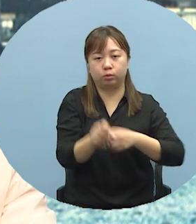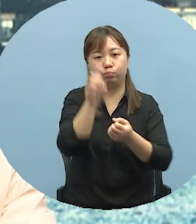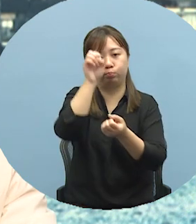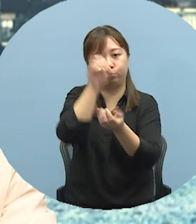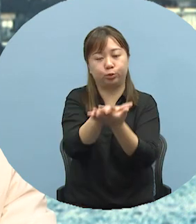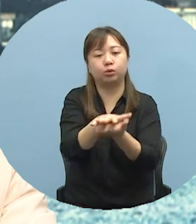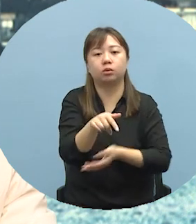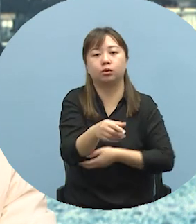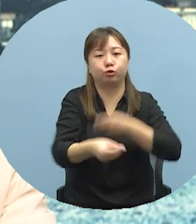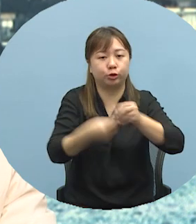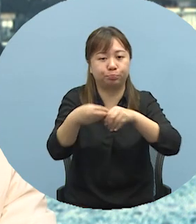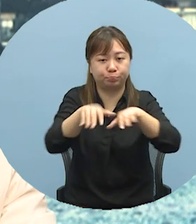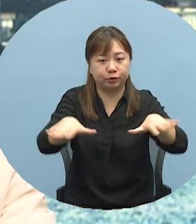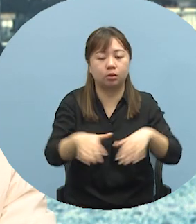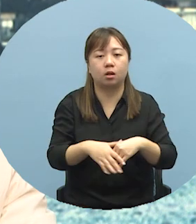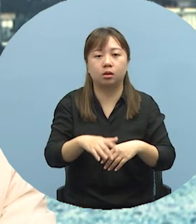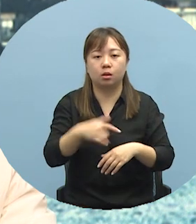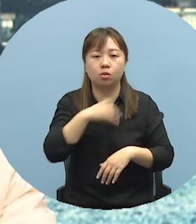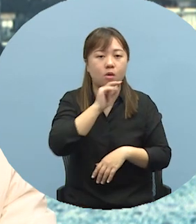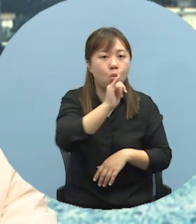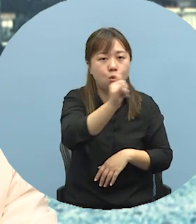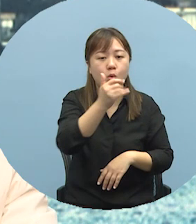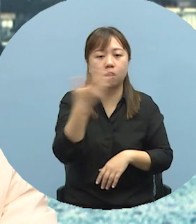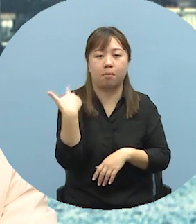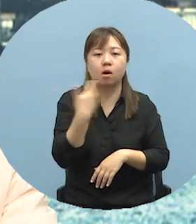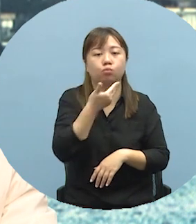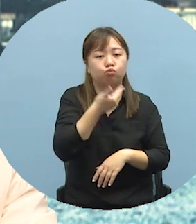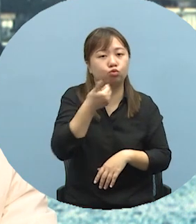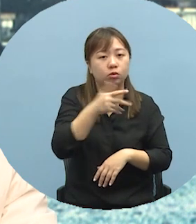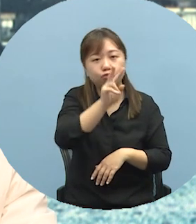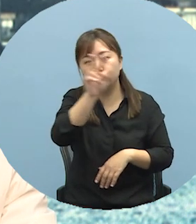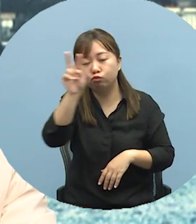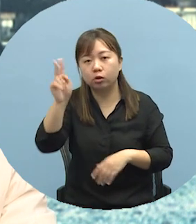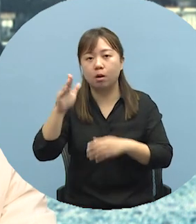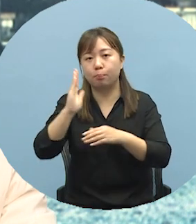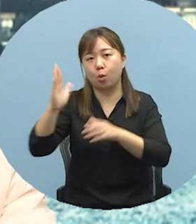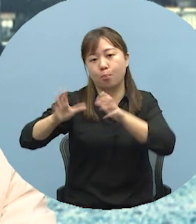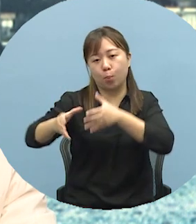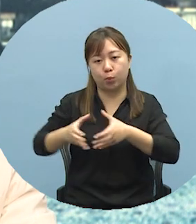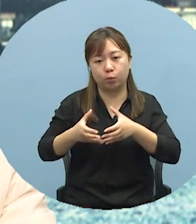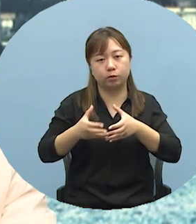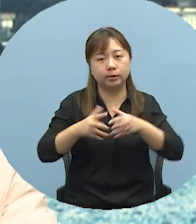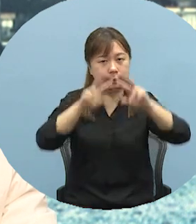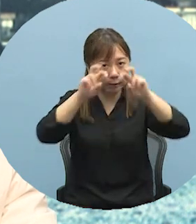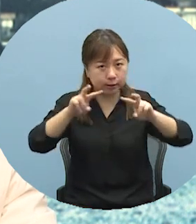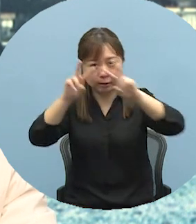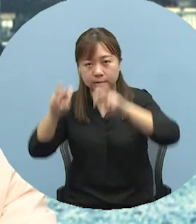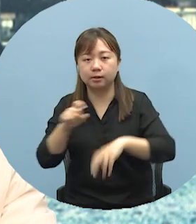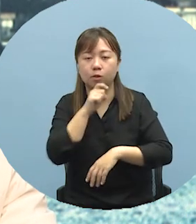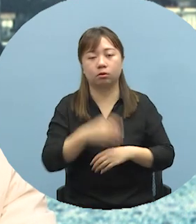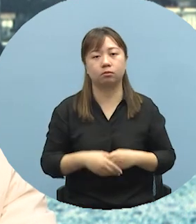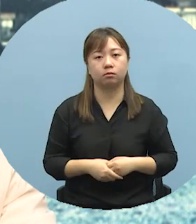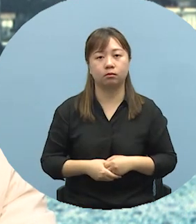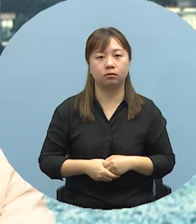琴日同埋今朝咧都去咗呢啲相關嘅處所咧，就做咗同其他部門咧做咗一啲調查